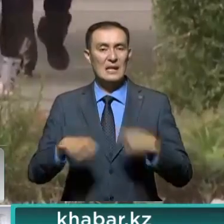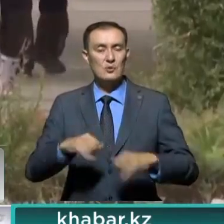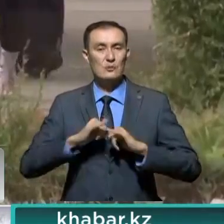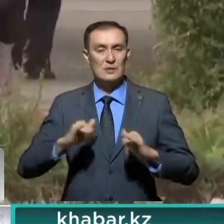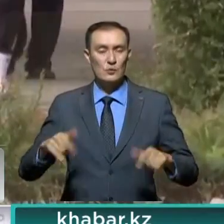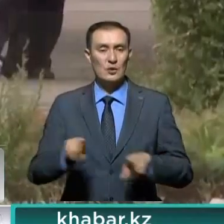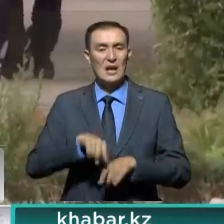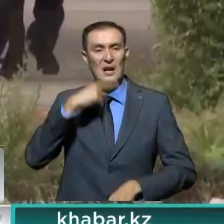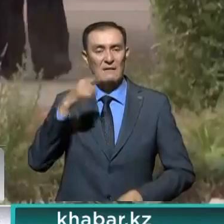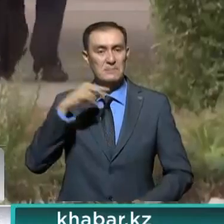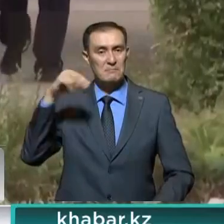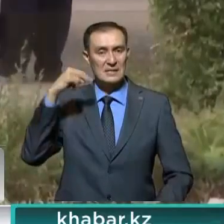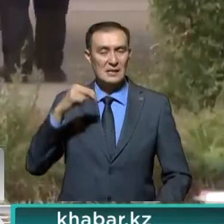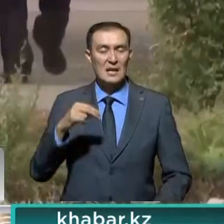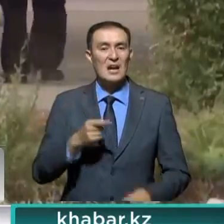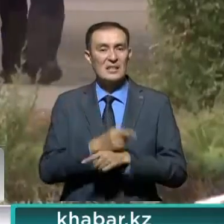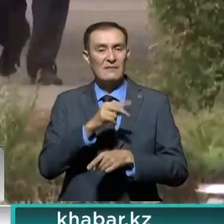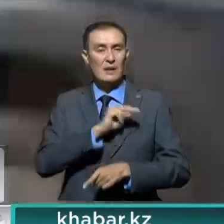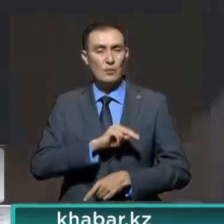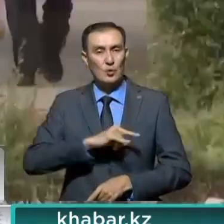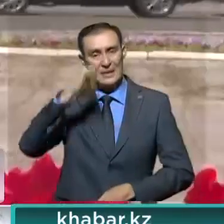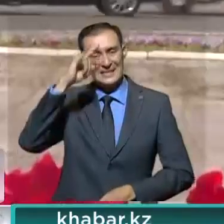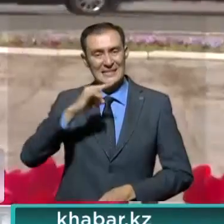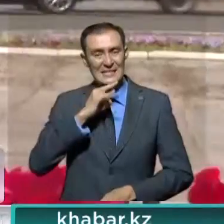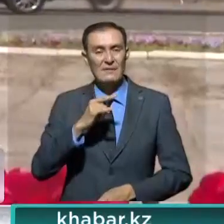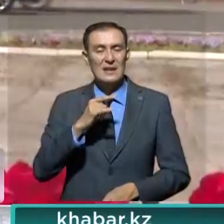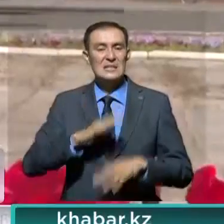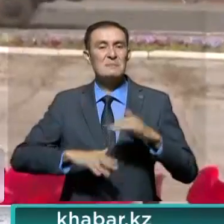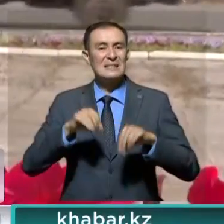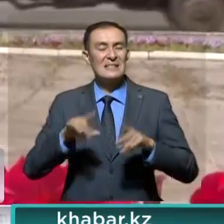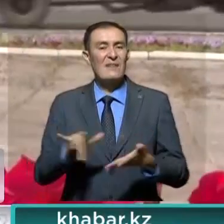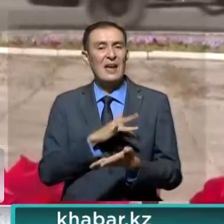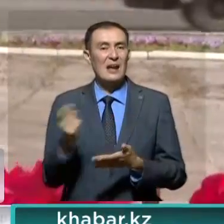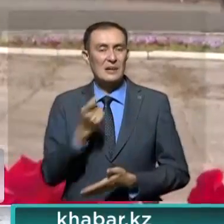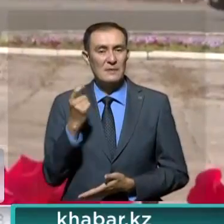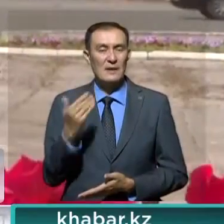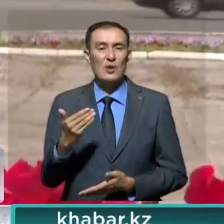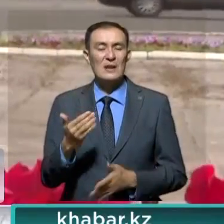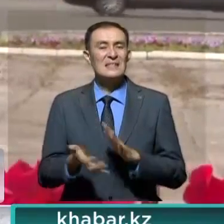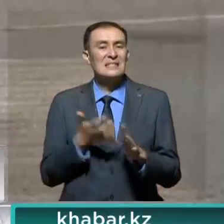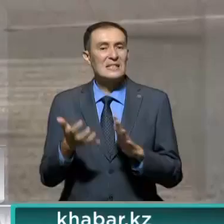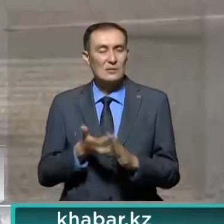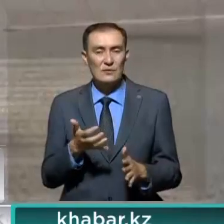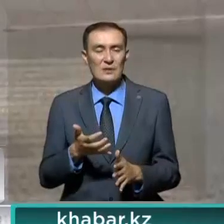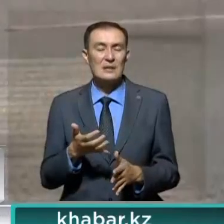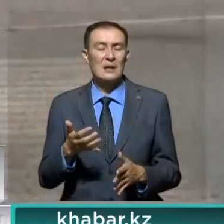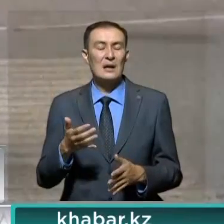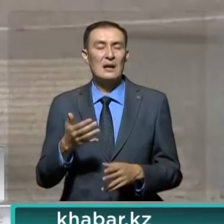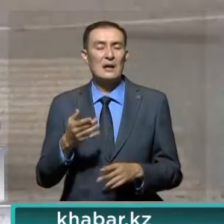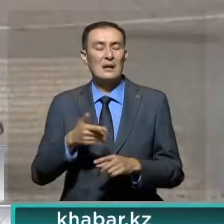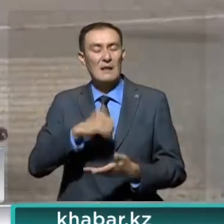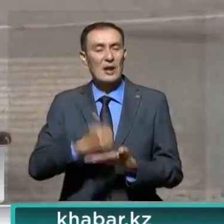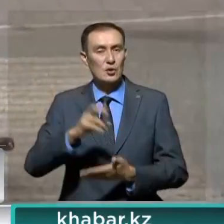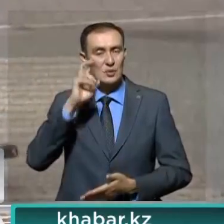Так считает президент. Раскритиковав работу отечественных экономистов и назвав ее недоработанной и некреативной,